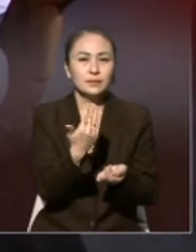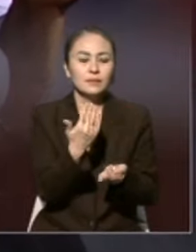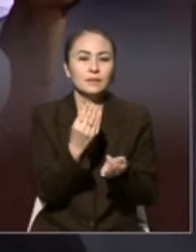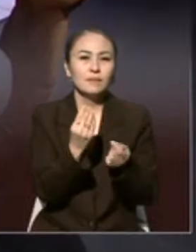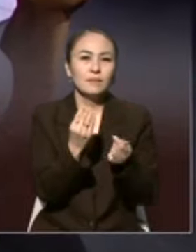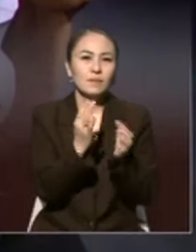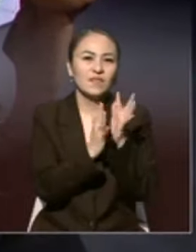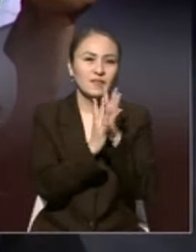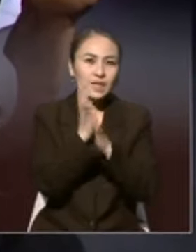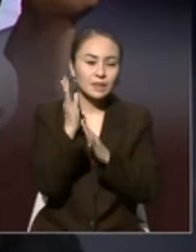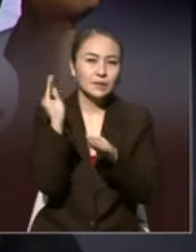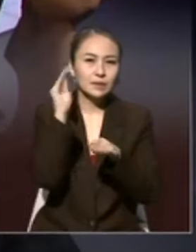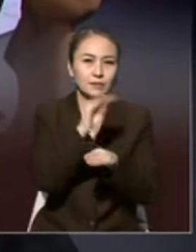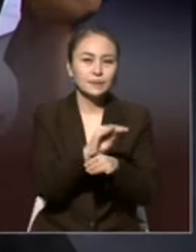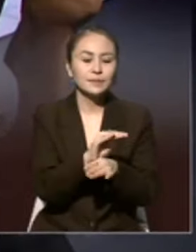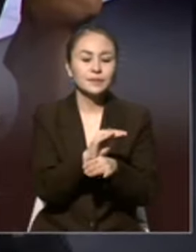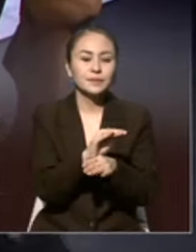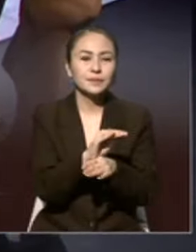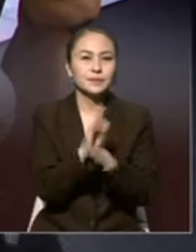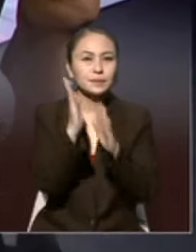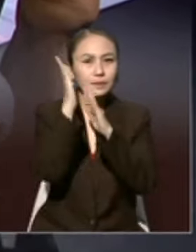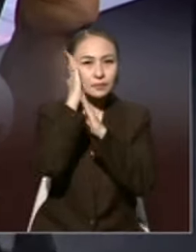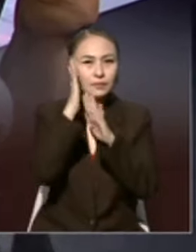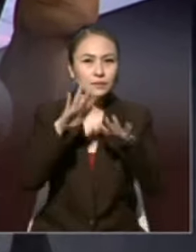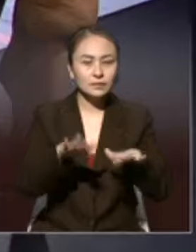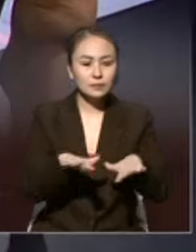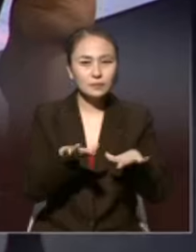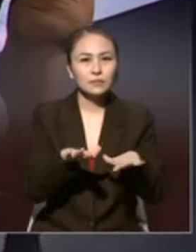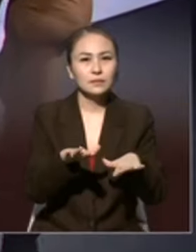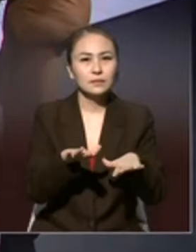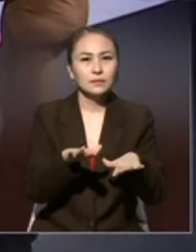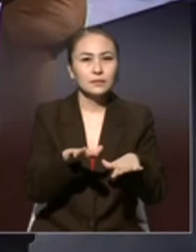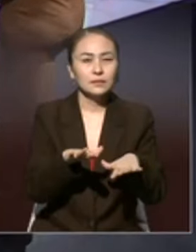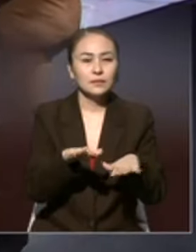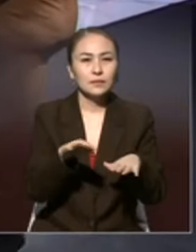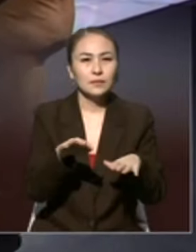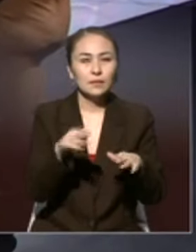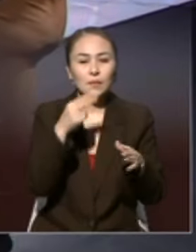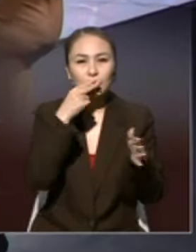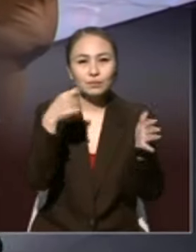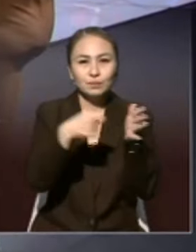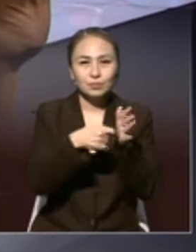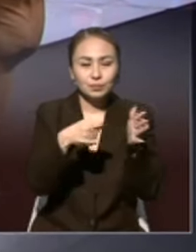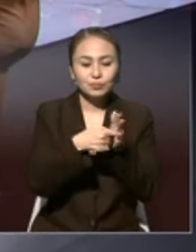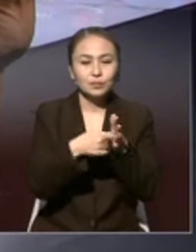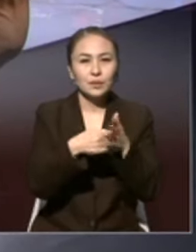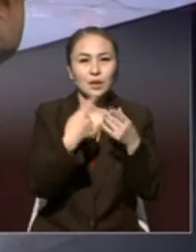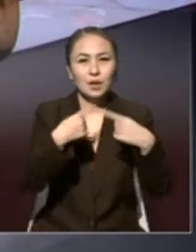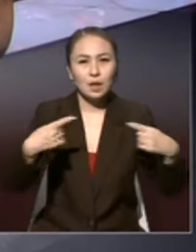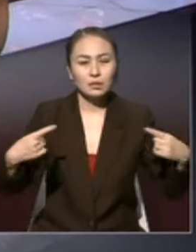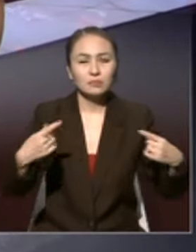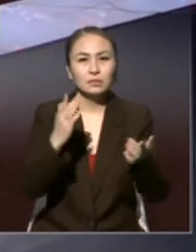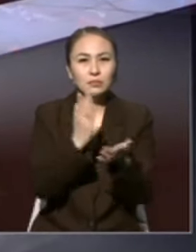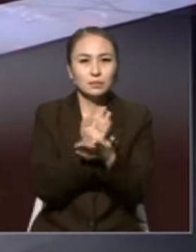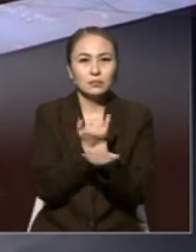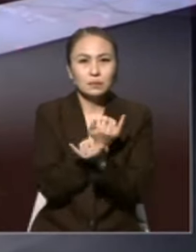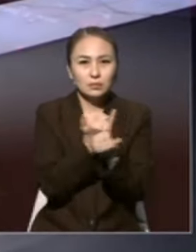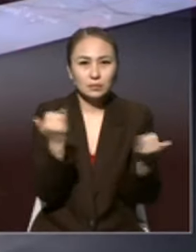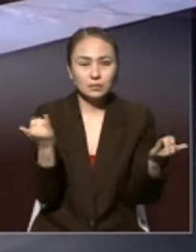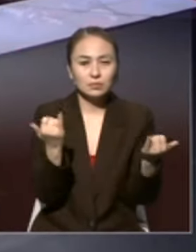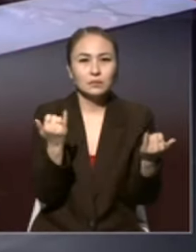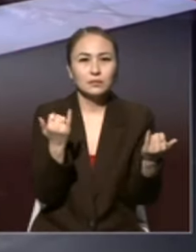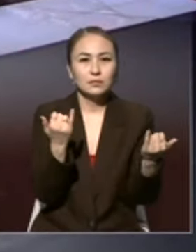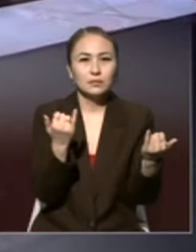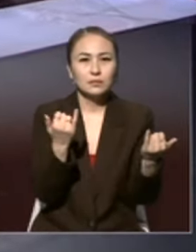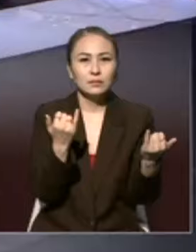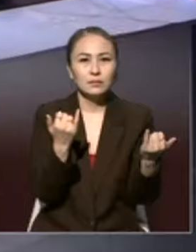көмегі, сонымен бірге жататын орын, сонымен бірге ас пен тамақтардың бәрі қарастырылып жатыр. Енді